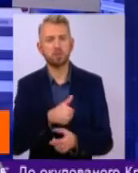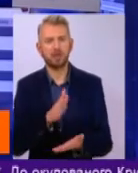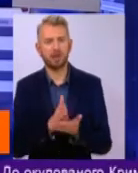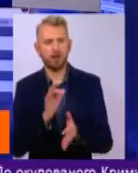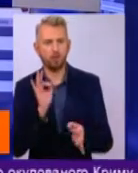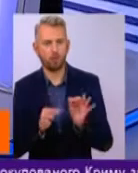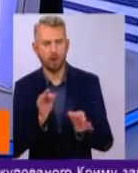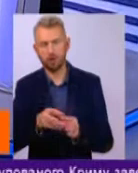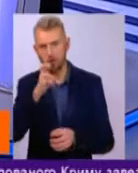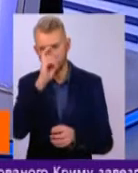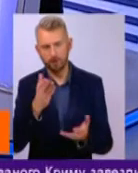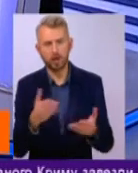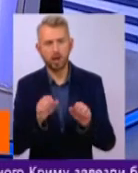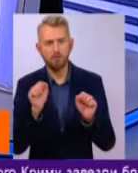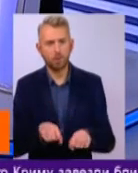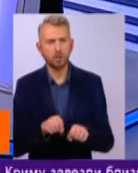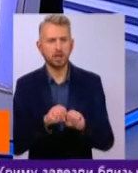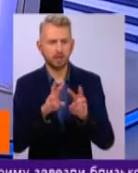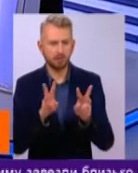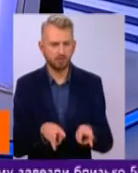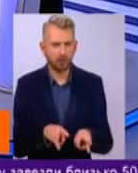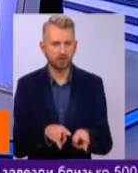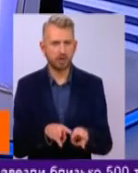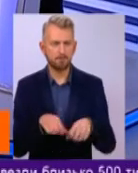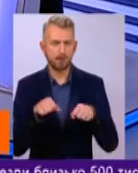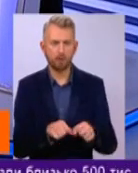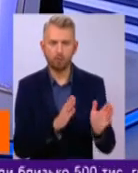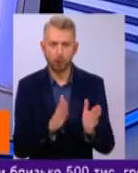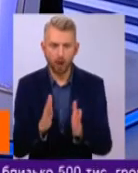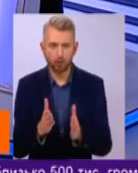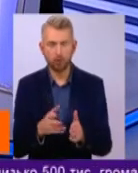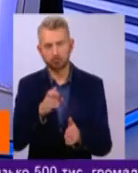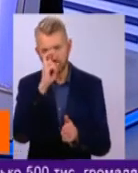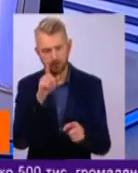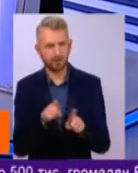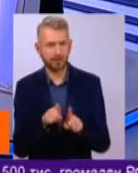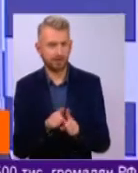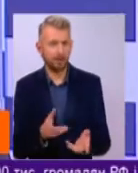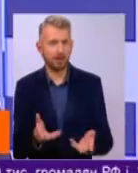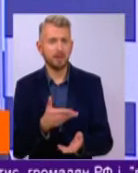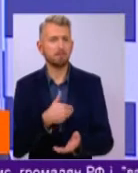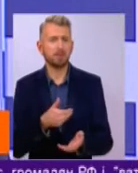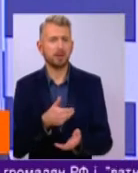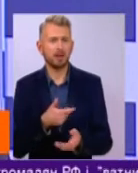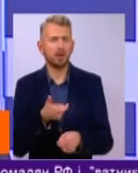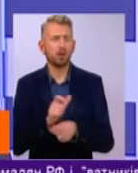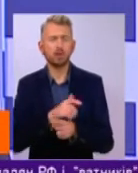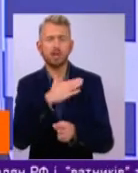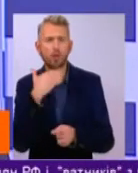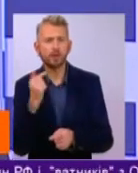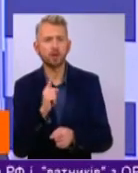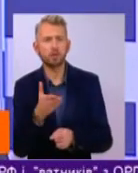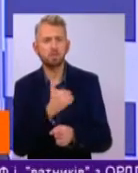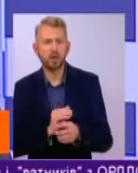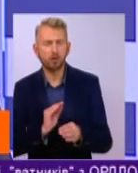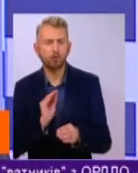нормальна держава, яка може забезпечити свій правопорядок, яка держава така, як склалася. Тобто ми просто не дуже б не хотіли, щоб ми додали